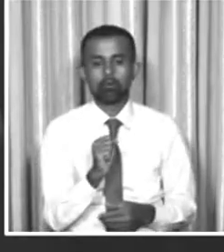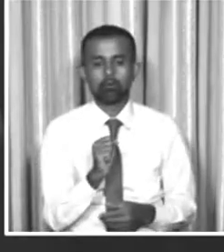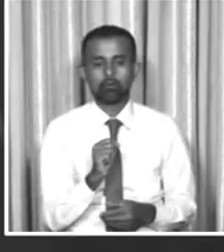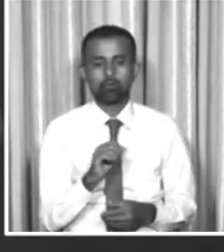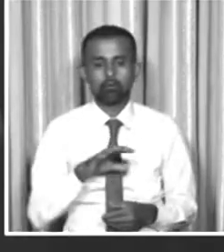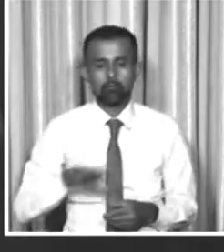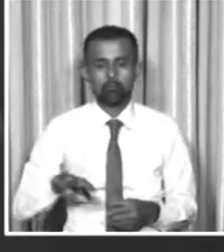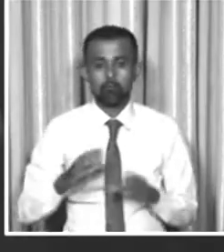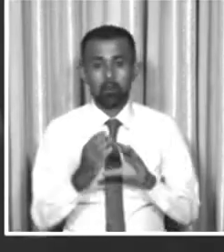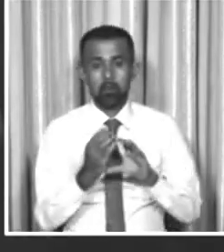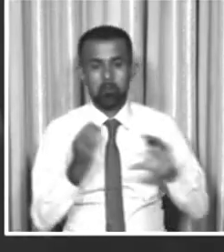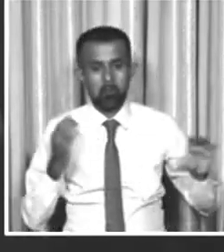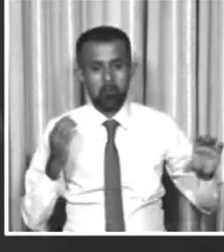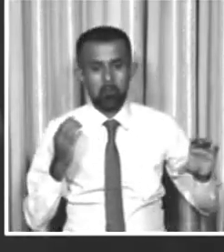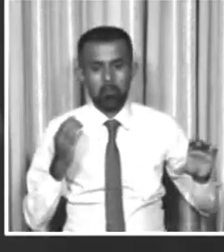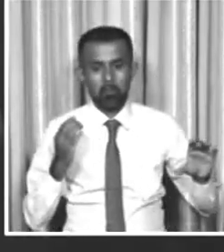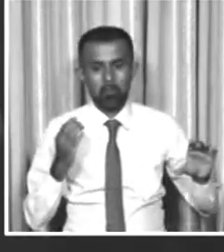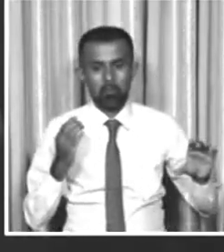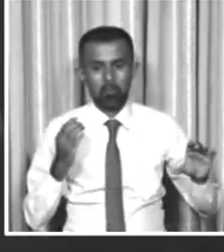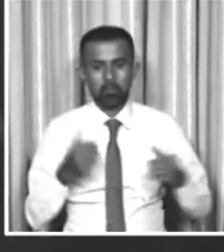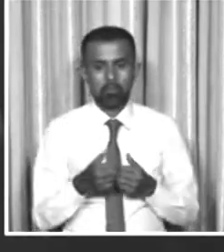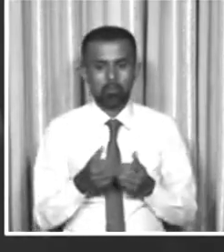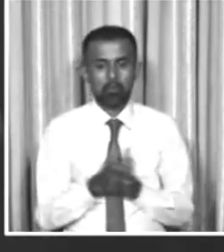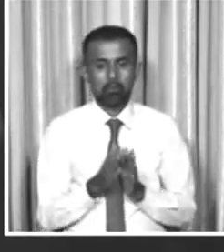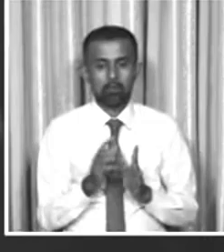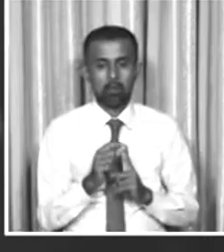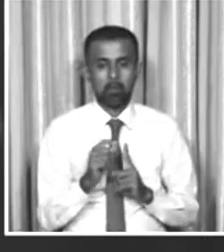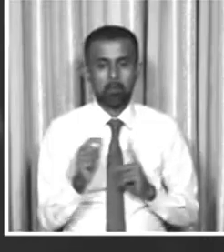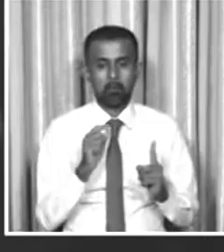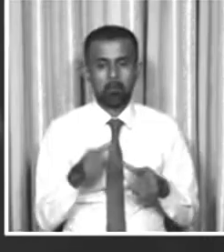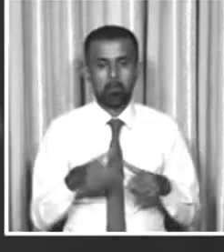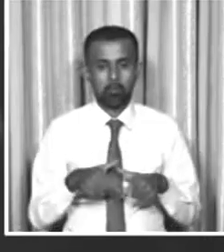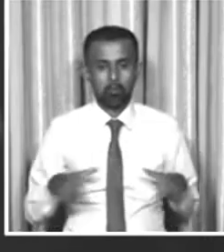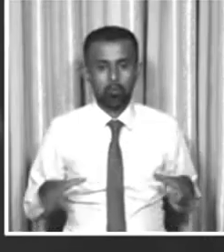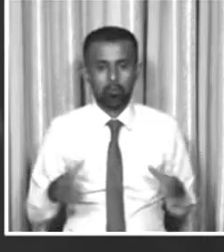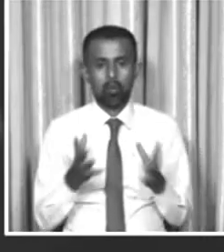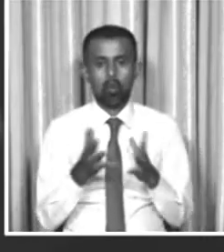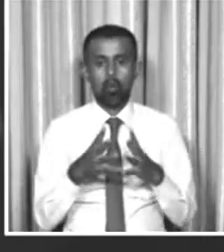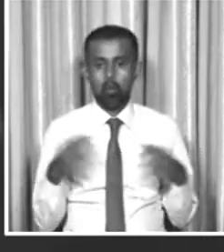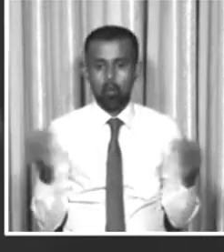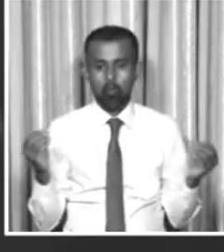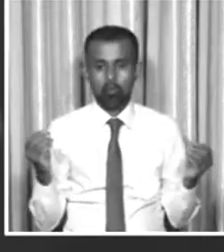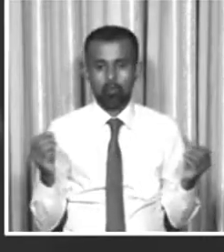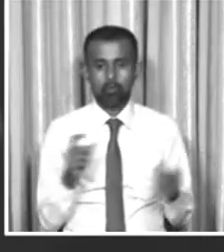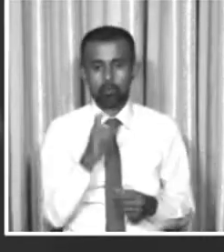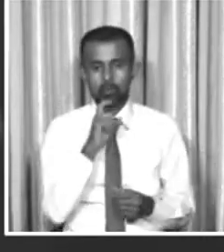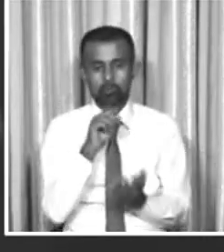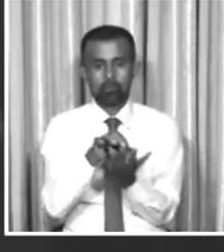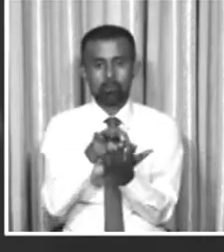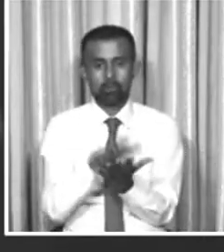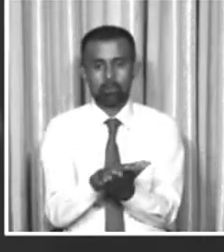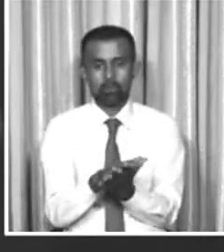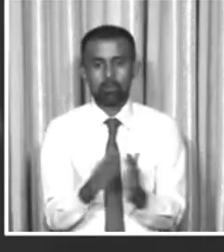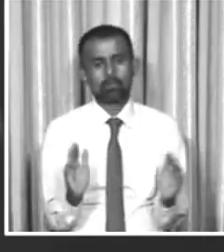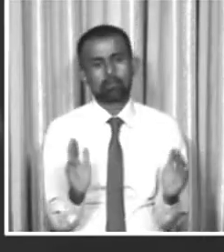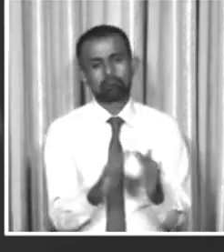ගලි බවුසරය අද තමන්ගේ මන්ත්‍රී ධූරය අහෝසි කරගෙන අධිකරණ තීන්දුවත් එක්ක ගෙදර